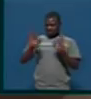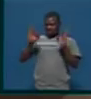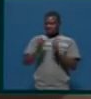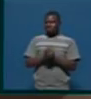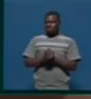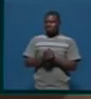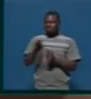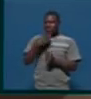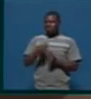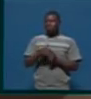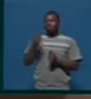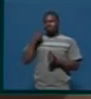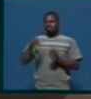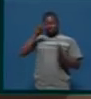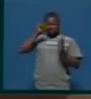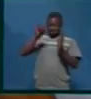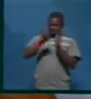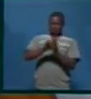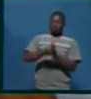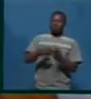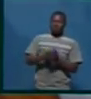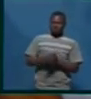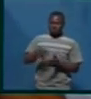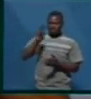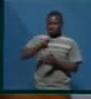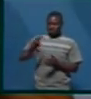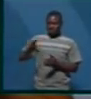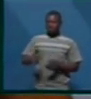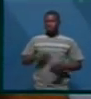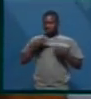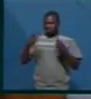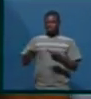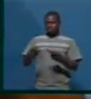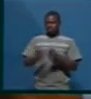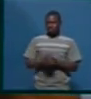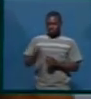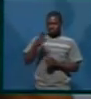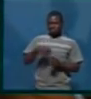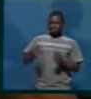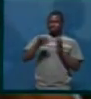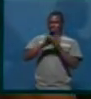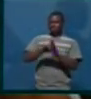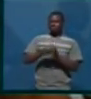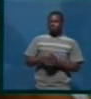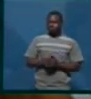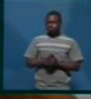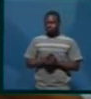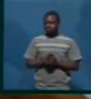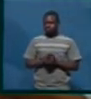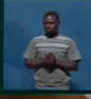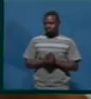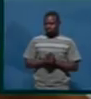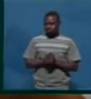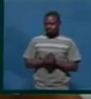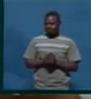retenu. Sur les 22 offres, c'est ce logo de Aubin Le Bon Animal qui a le plus séduit. Voilà, ce logotype en fait